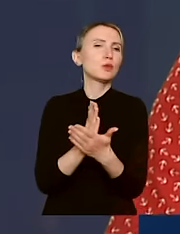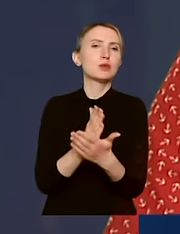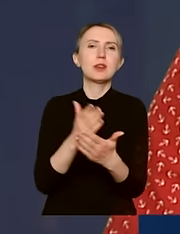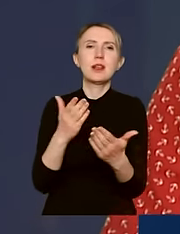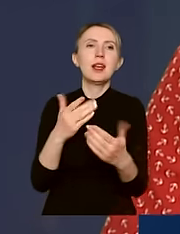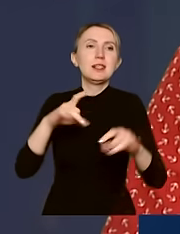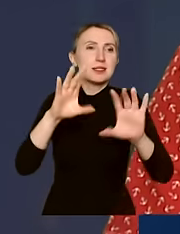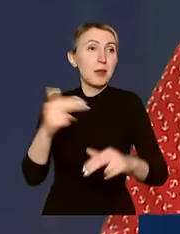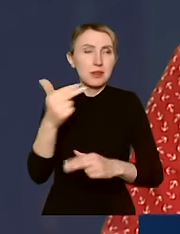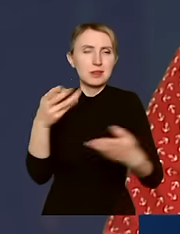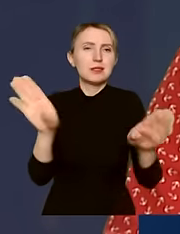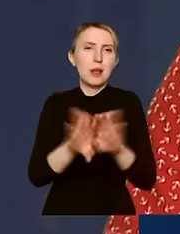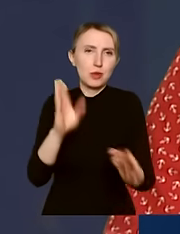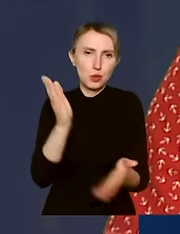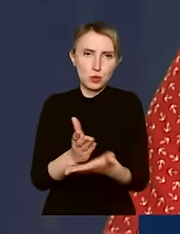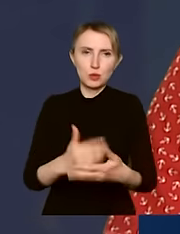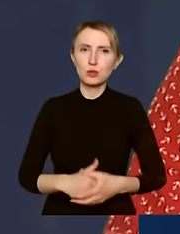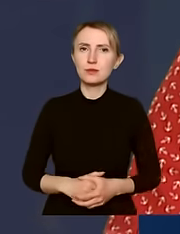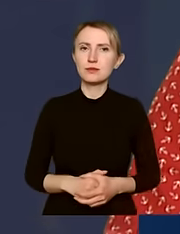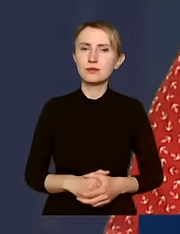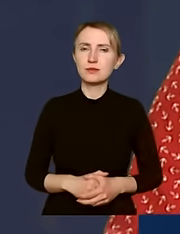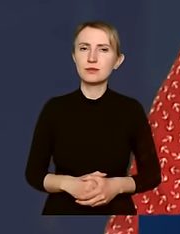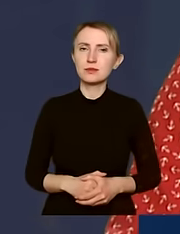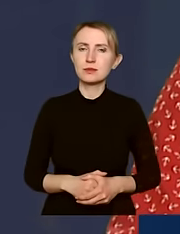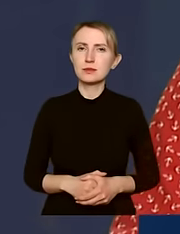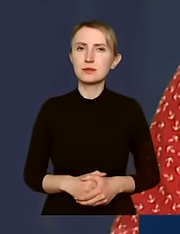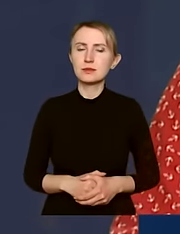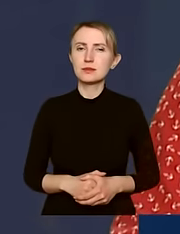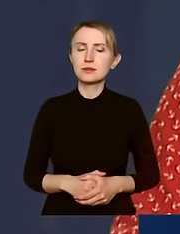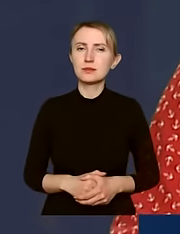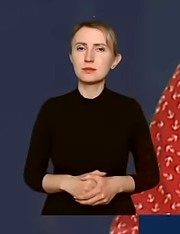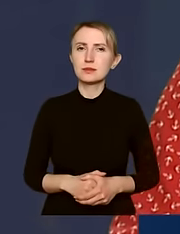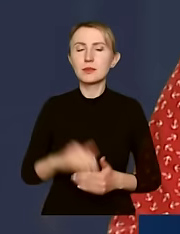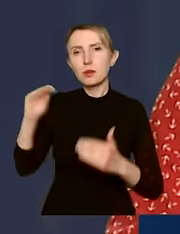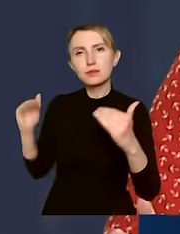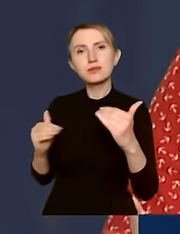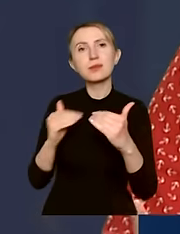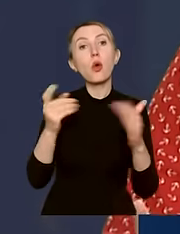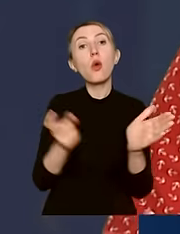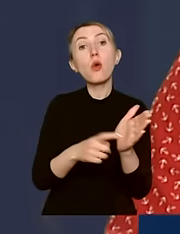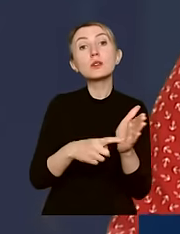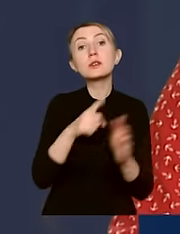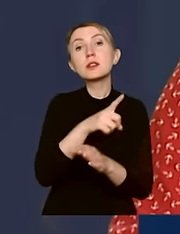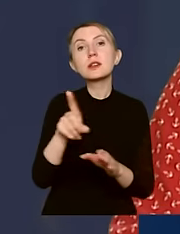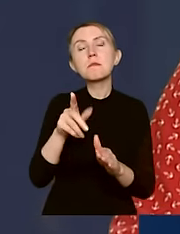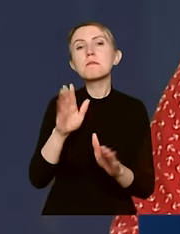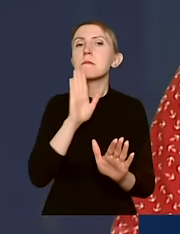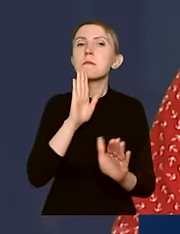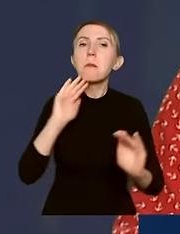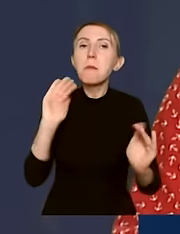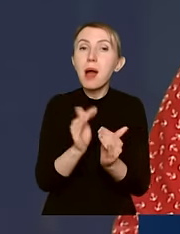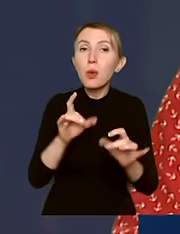niedzielę, te punkty handlowe są zamknięte. To jest też takie wyjście naprzeciw oczekiwaniom, zwłaszcza tych małych